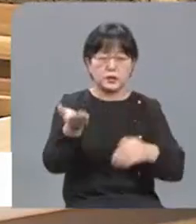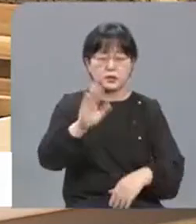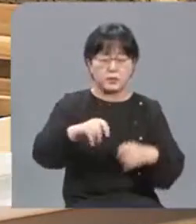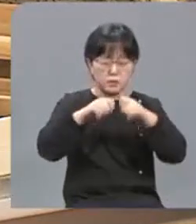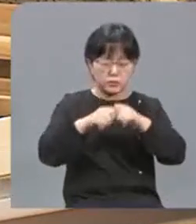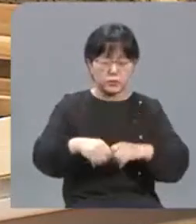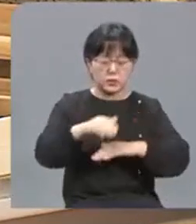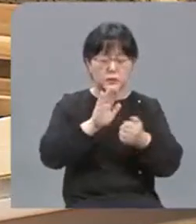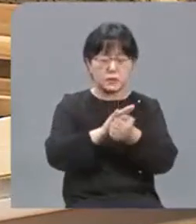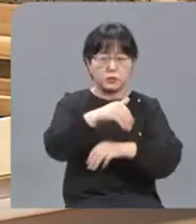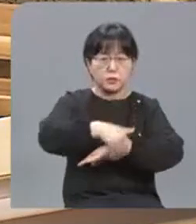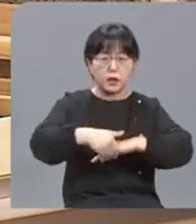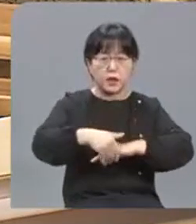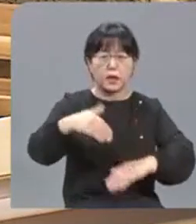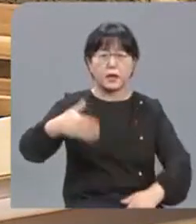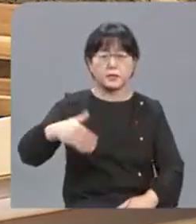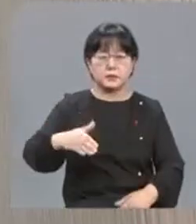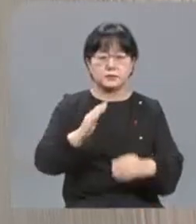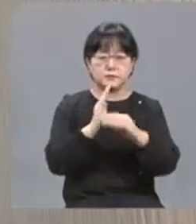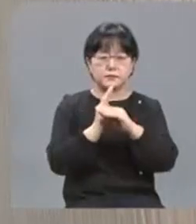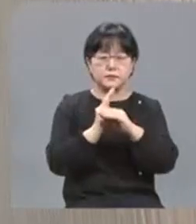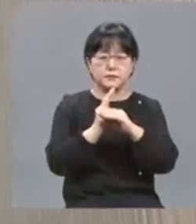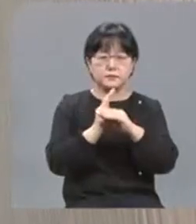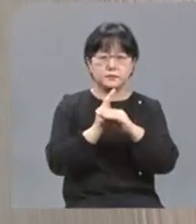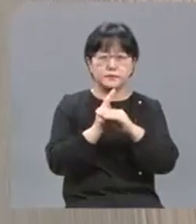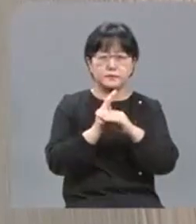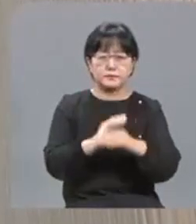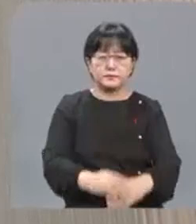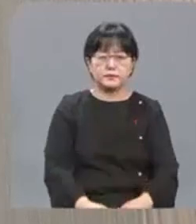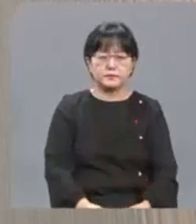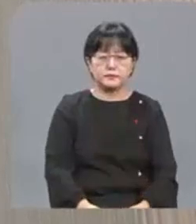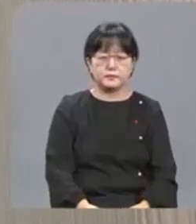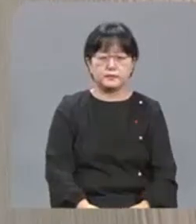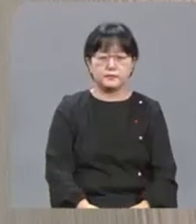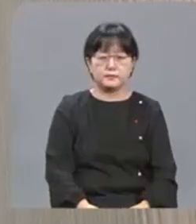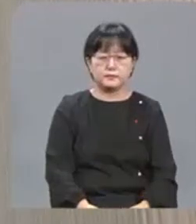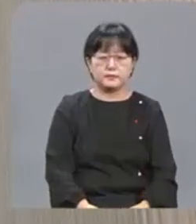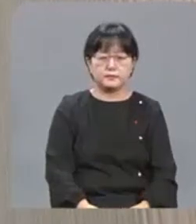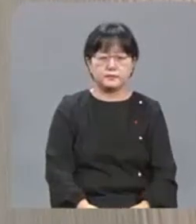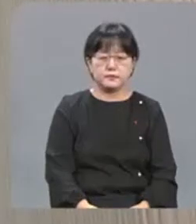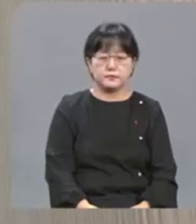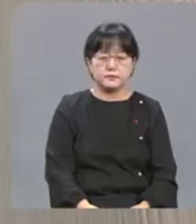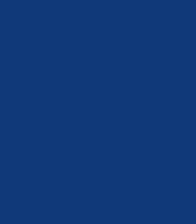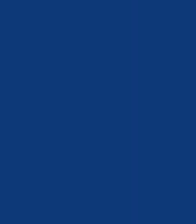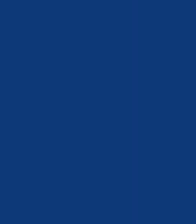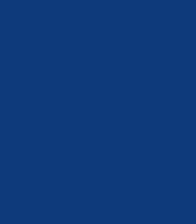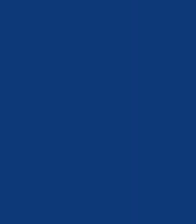구체적인 지원 계획은 아직 마련하지 않았습니다. KBS 뉴스 유승용입니다.